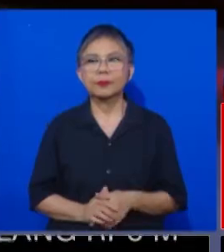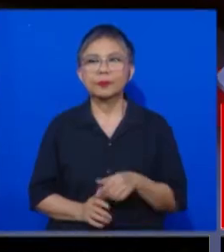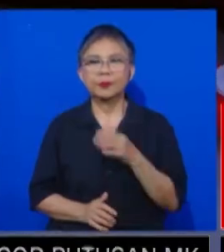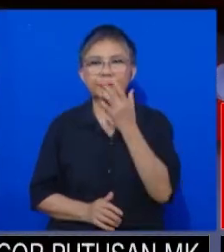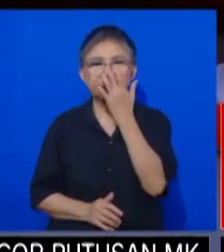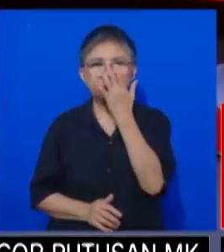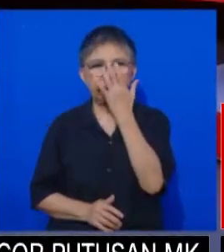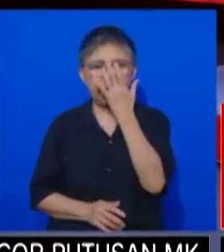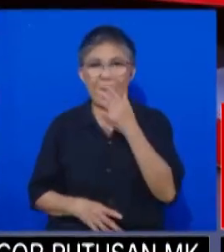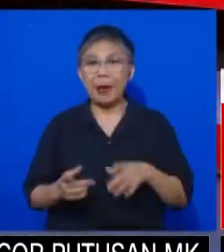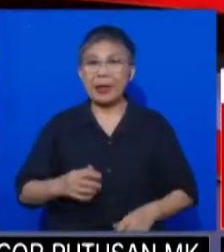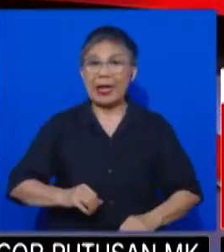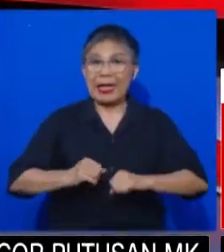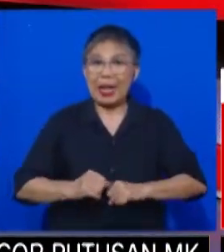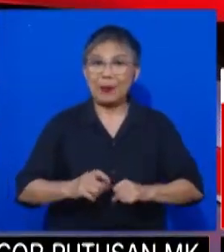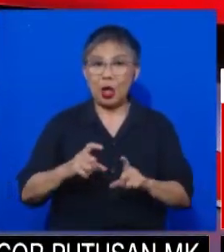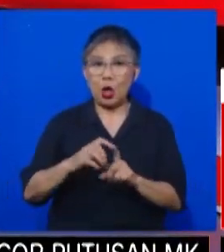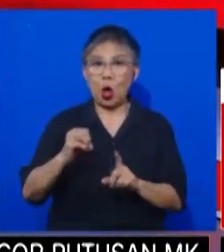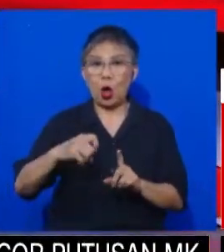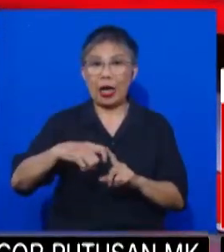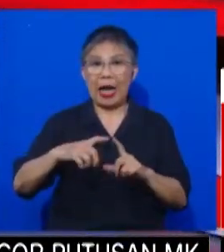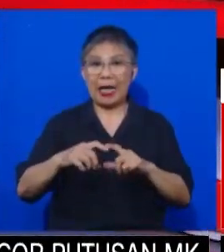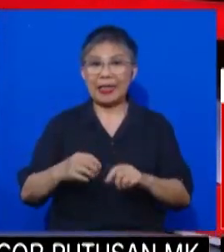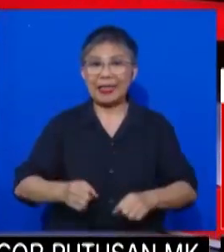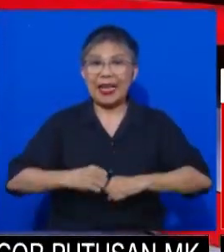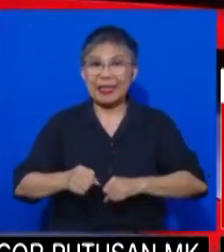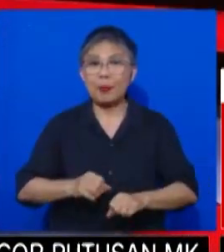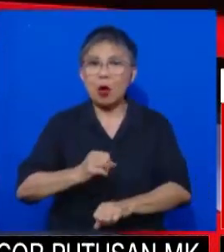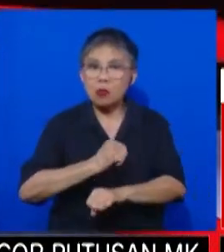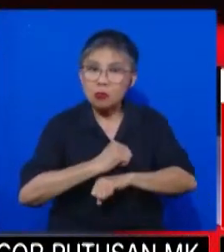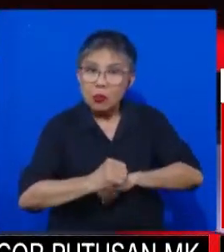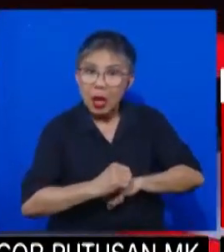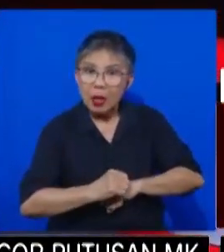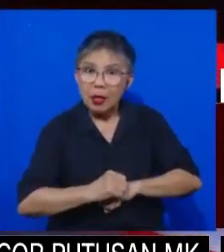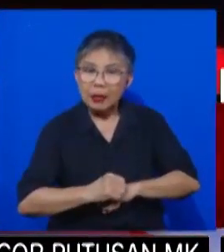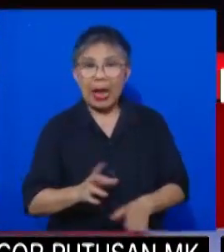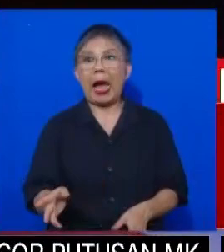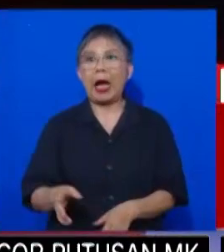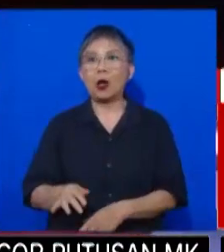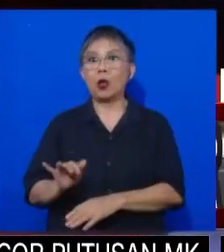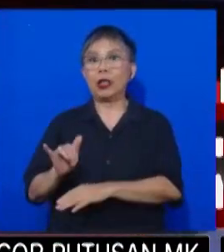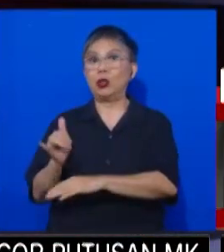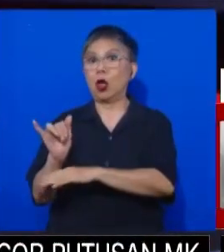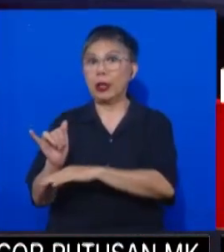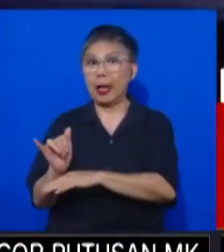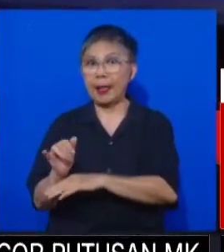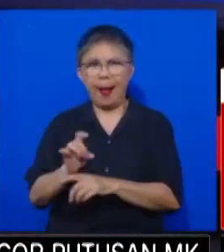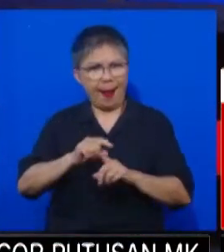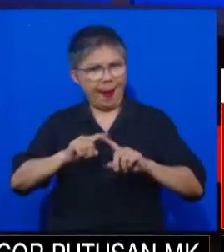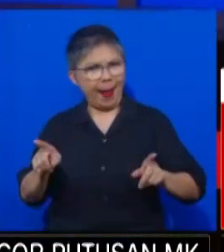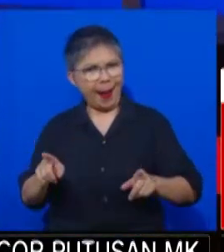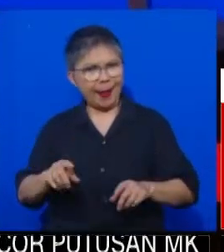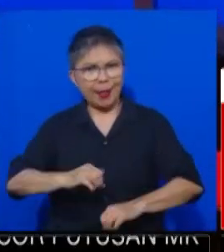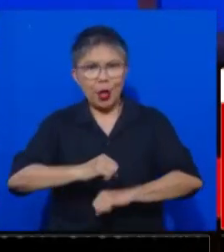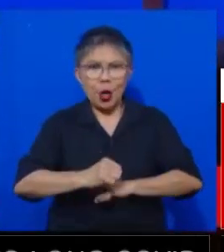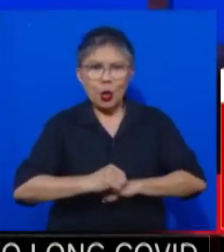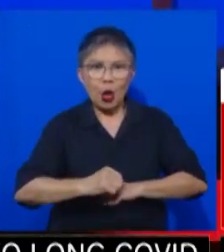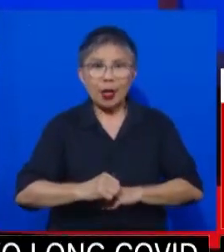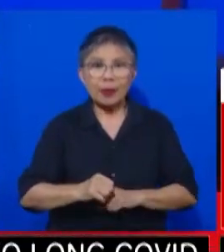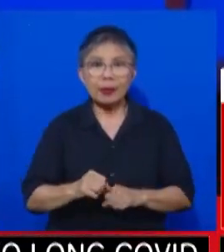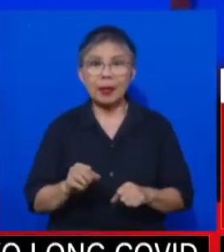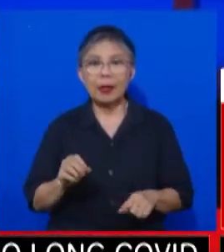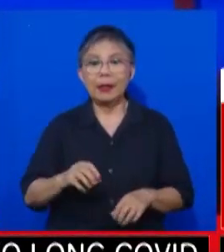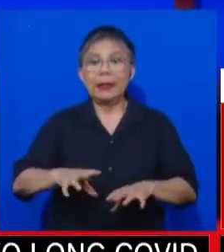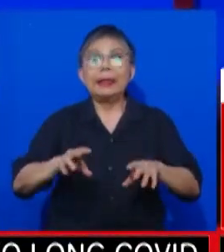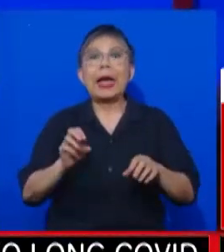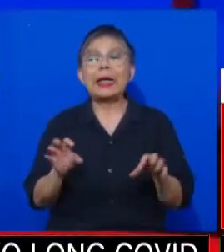Iya, biasanya delman atau dokar ditarik oleh kuda. Tapi jangan kaget jika datang ke Bandol, Yogyakarta, ada dokar yang ditarik oleh